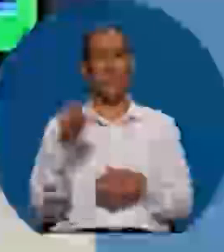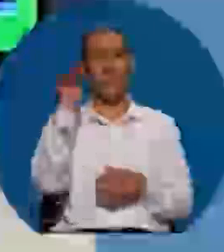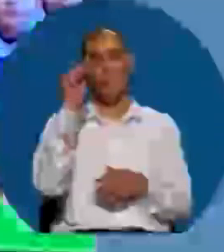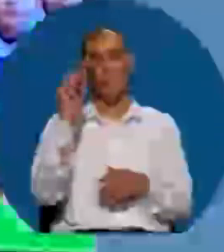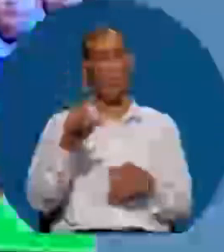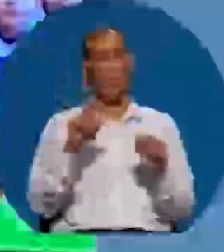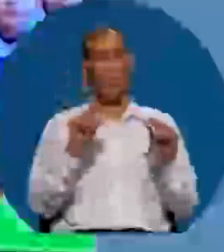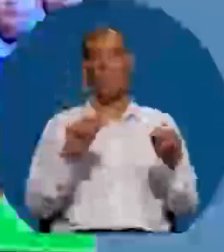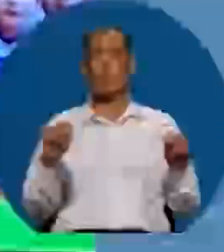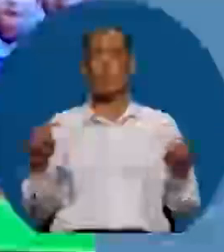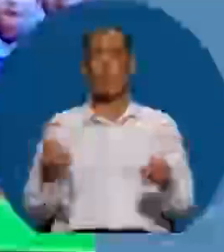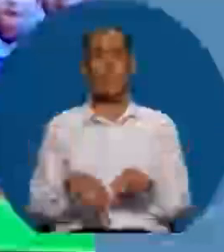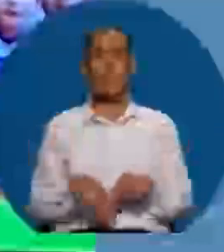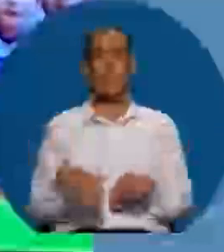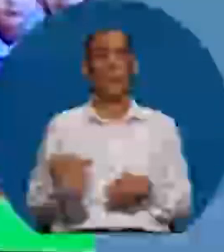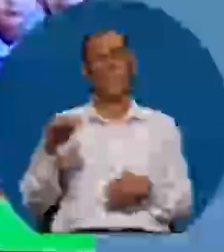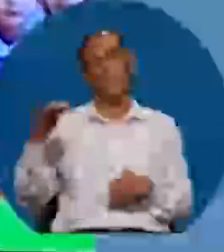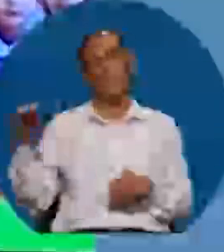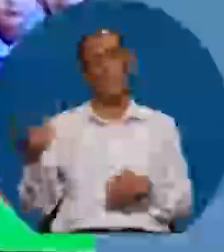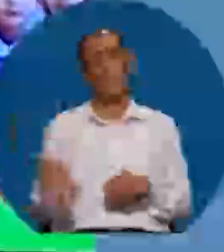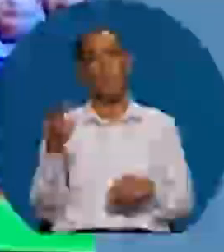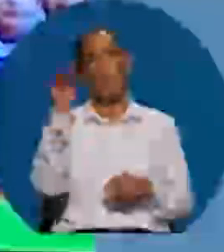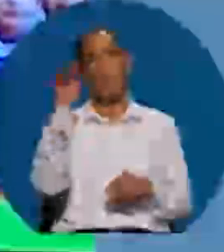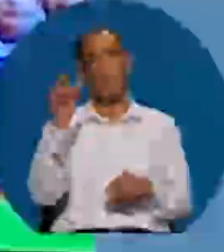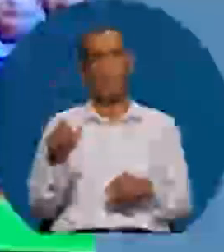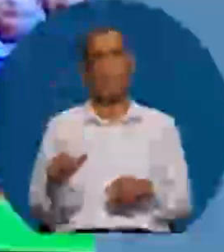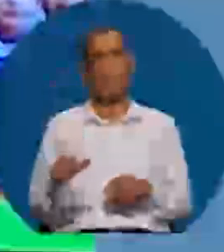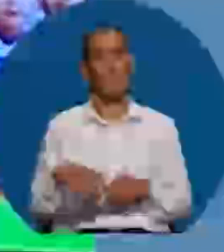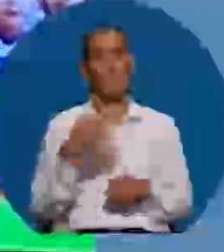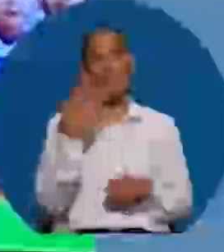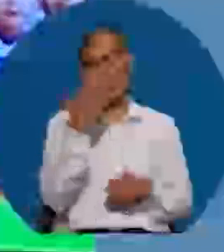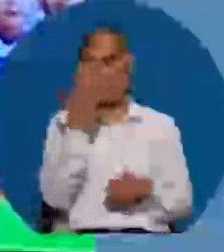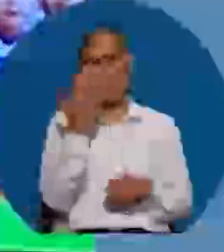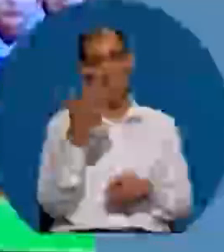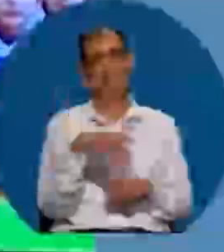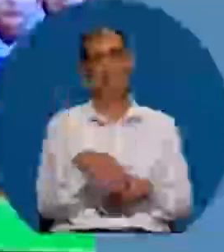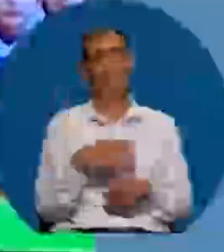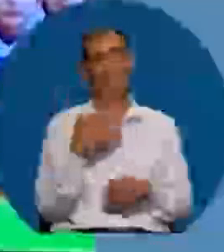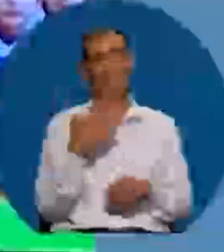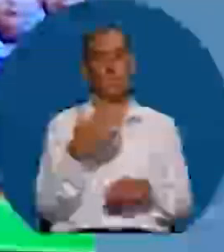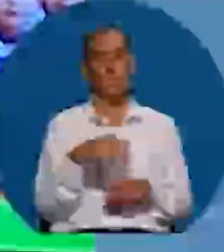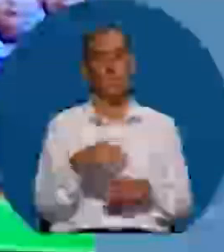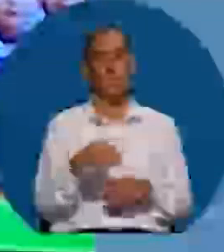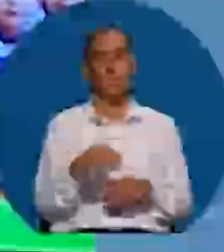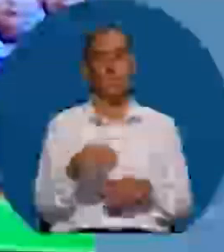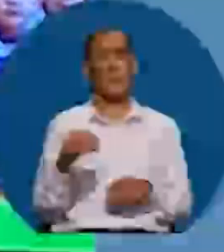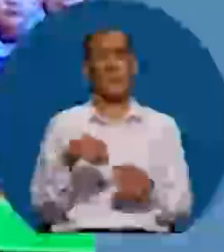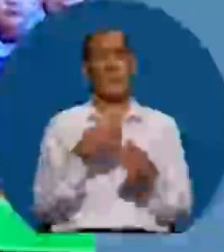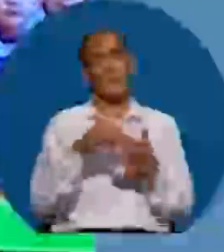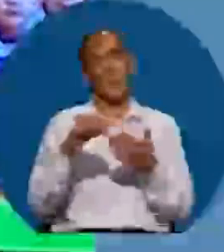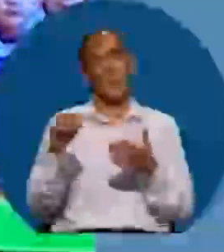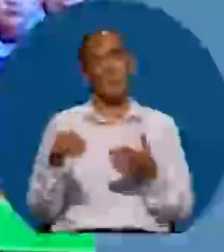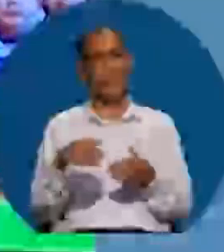Не көріп тұрсызлар, ұстаз барлық уақытта балаға, яғни оқушыларға қалай оқуды,